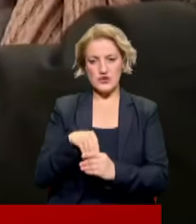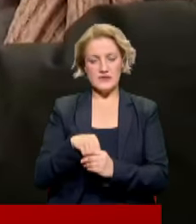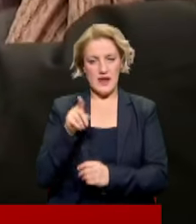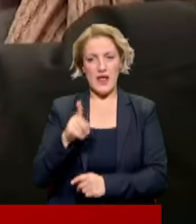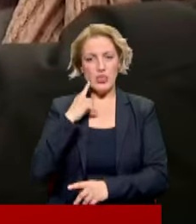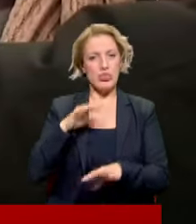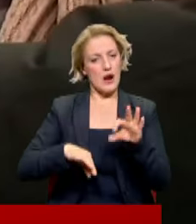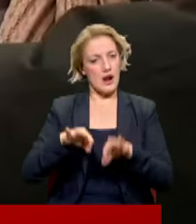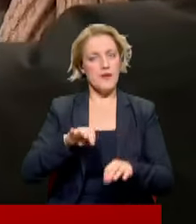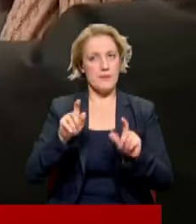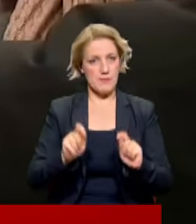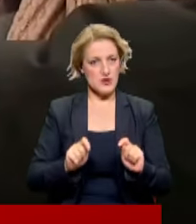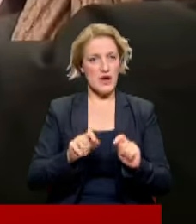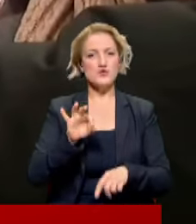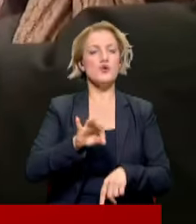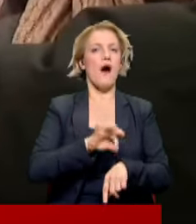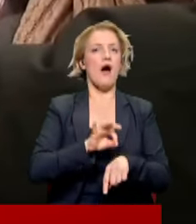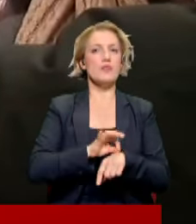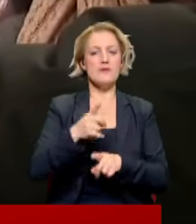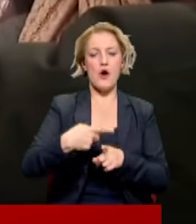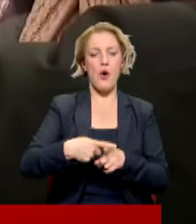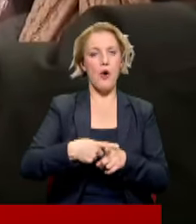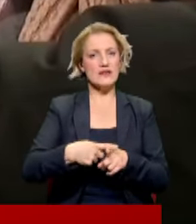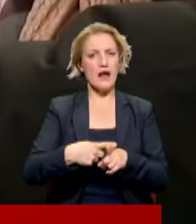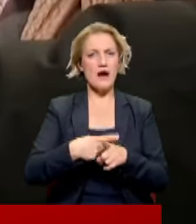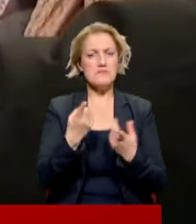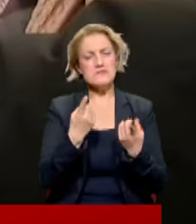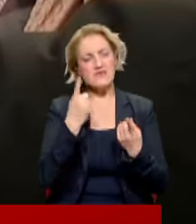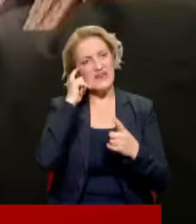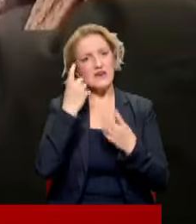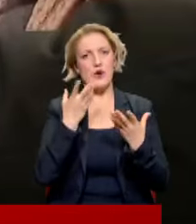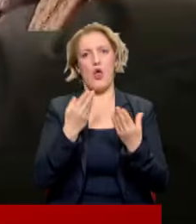içerisinde değerlendirecek. Şu anda bir ortak paydada buluşamadık.